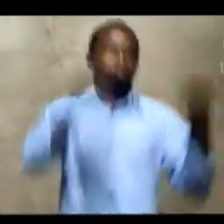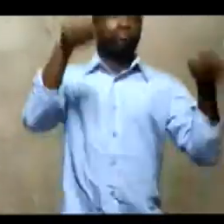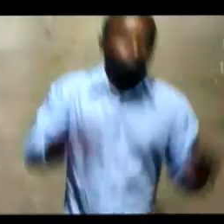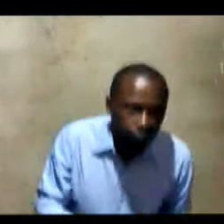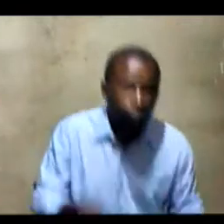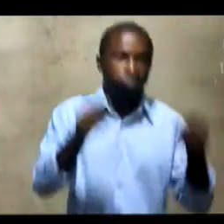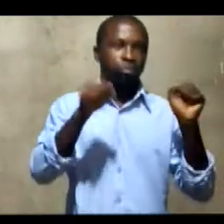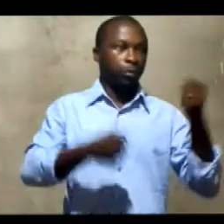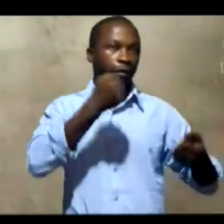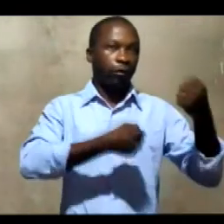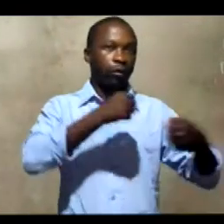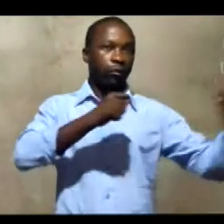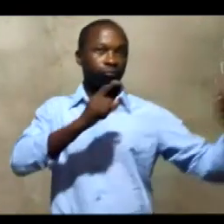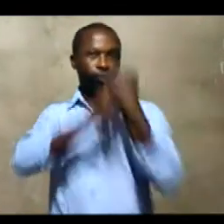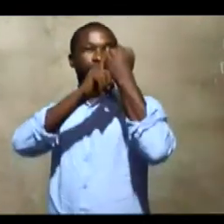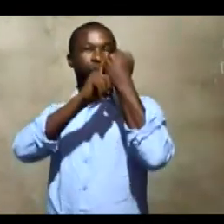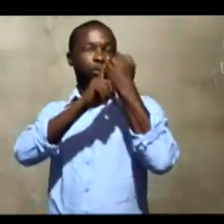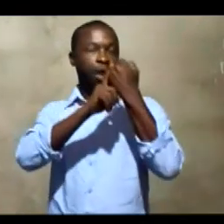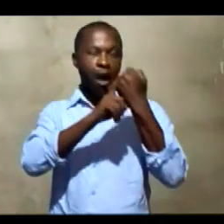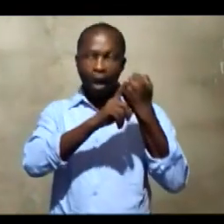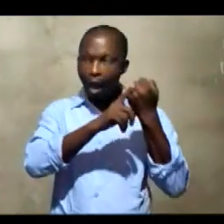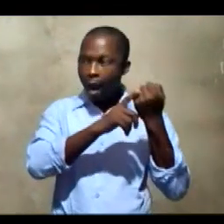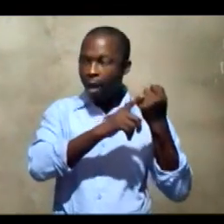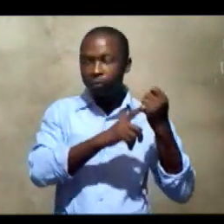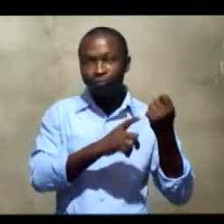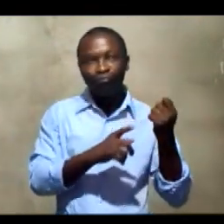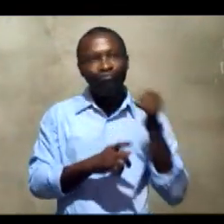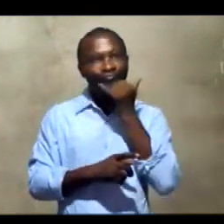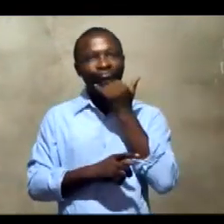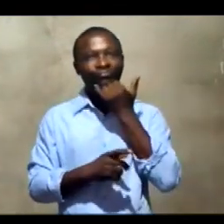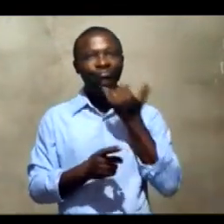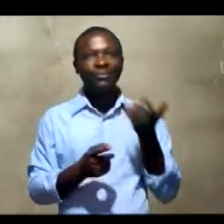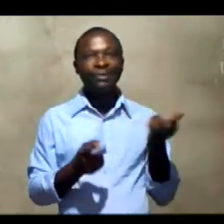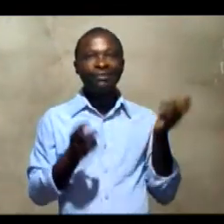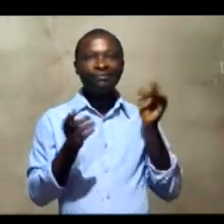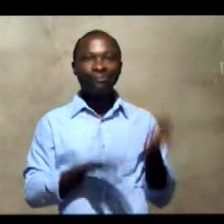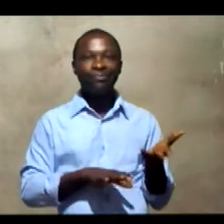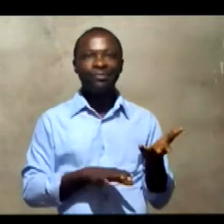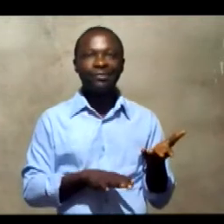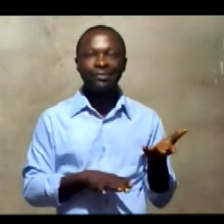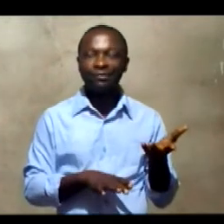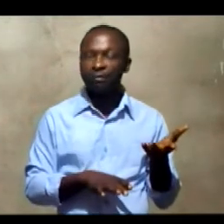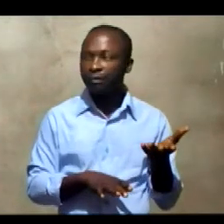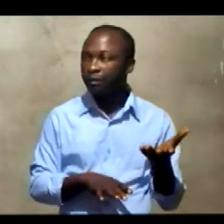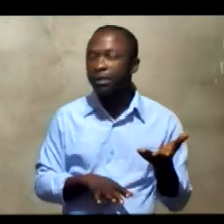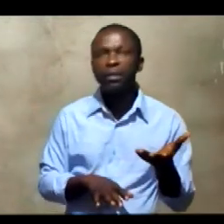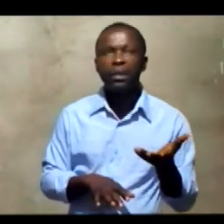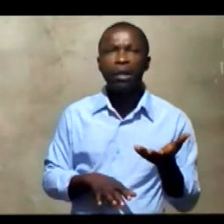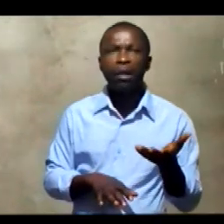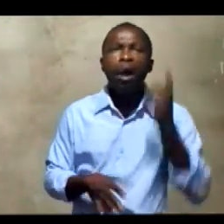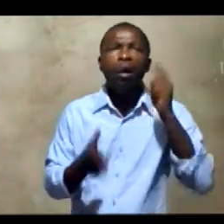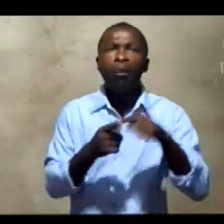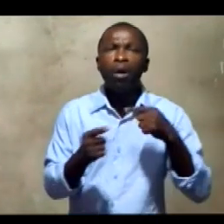en face, rapportent des témoins. C'est immédiatement quand j'ai trouvé le besquineur, il a remarqué 3 personnes,